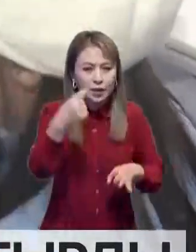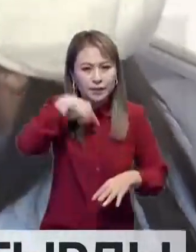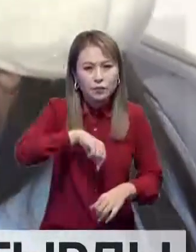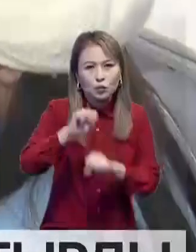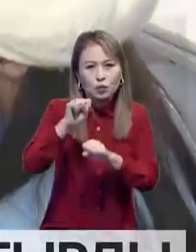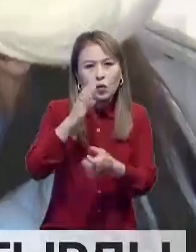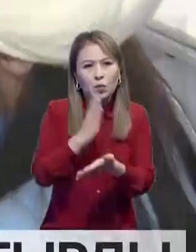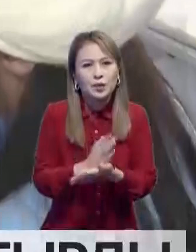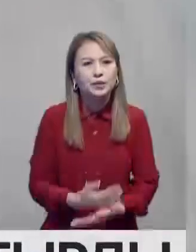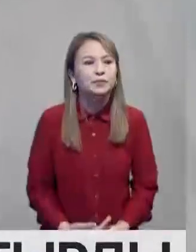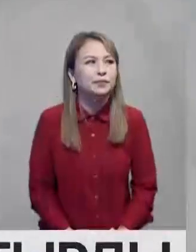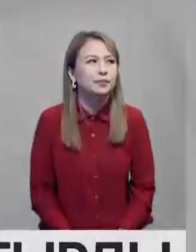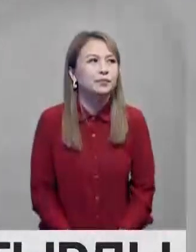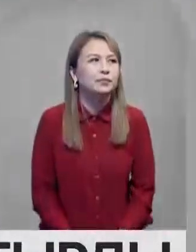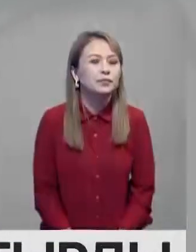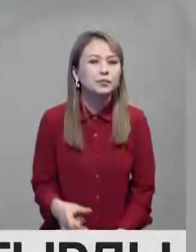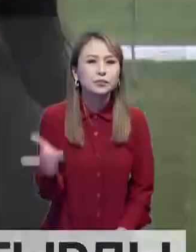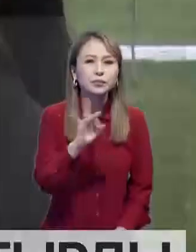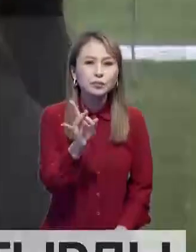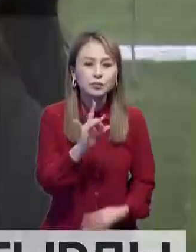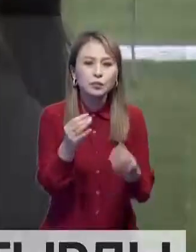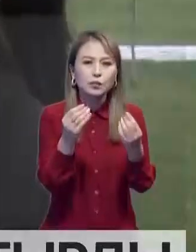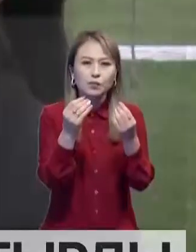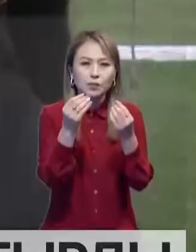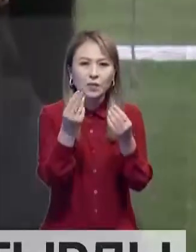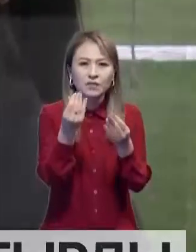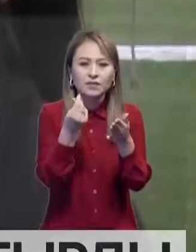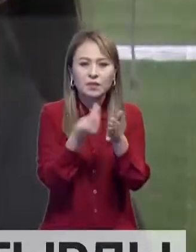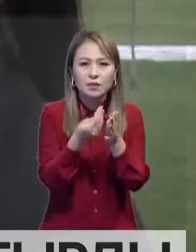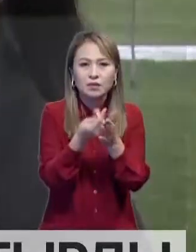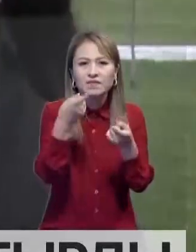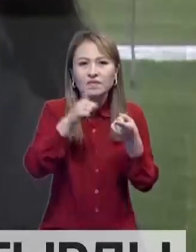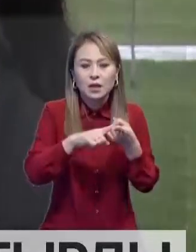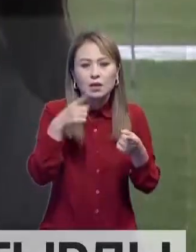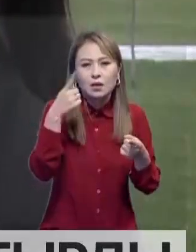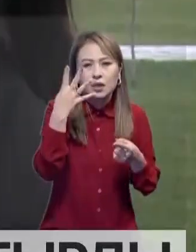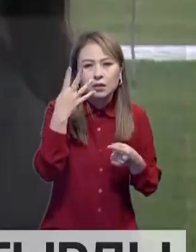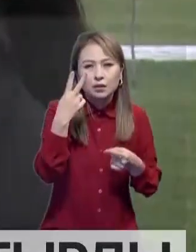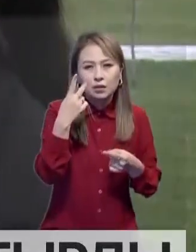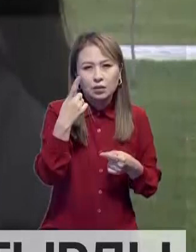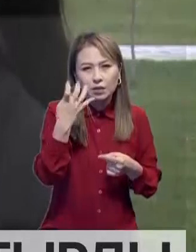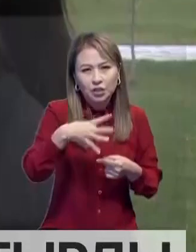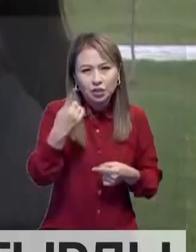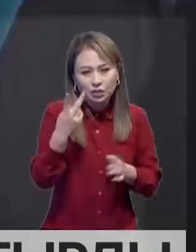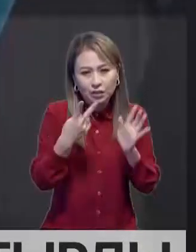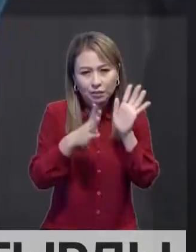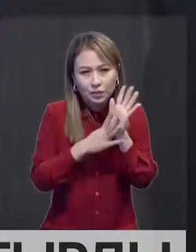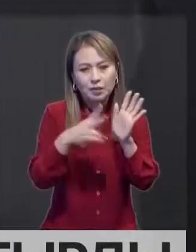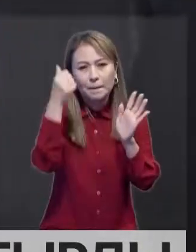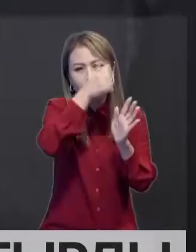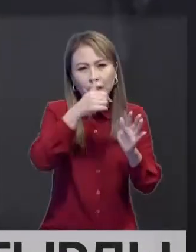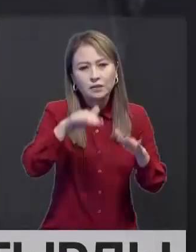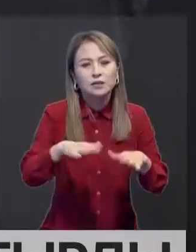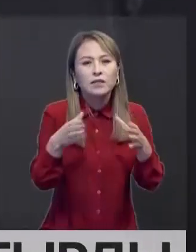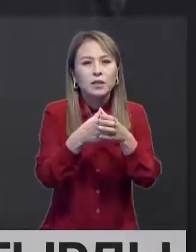жатқанын айтты. Республикалық бюджет есебінен де қызылшаға қарсы вакцина ол 47100 доза жоспарланып отыр. Біздер